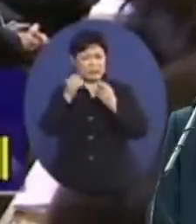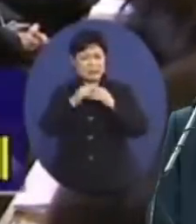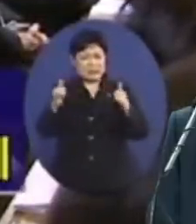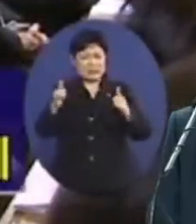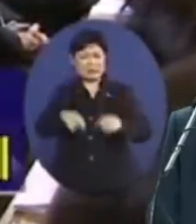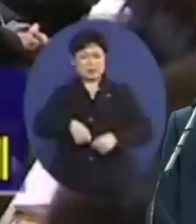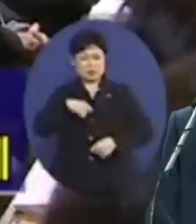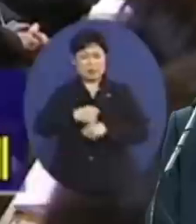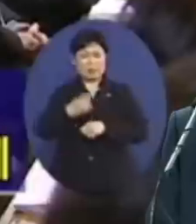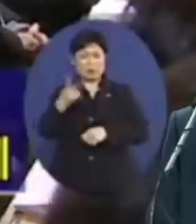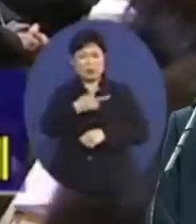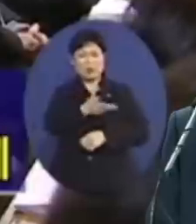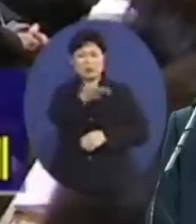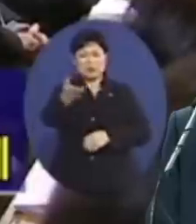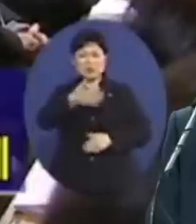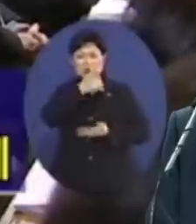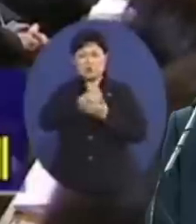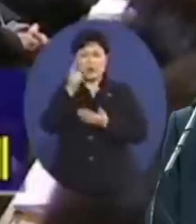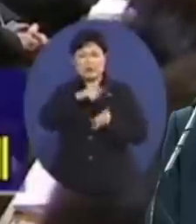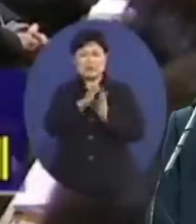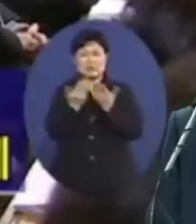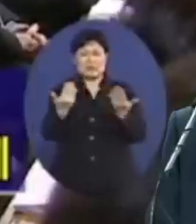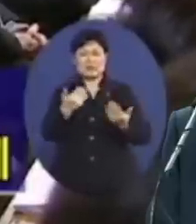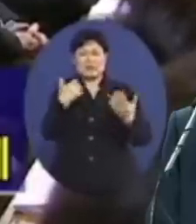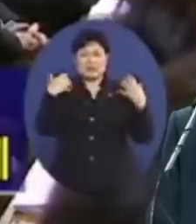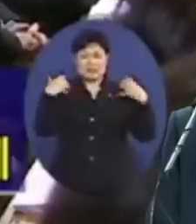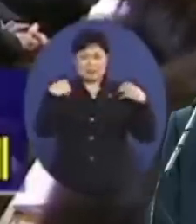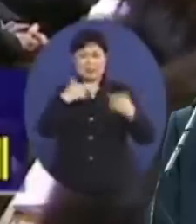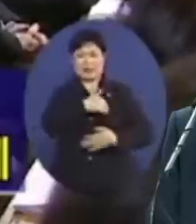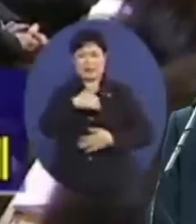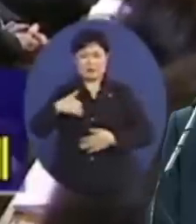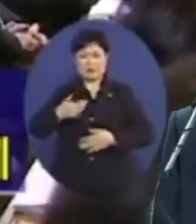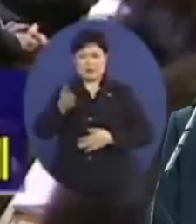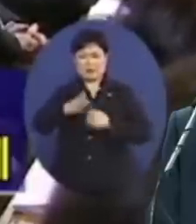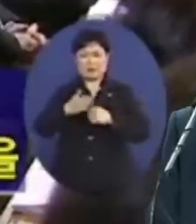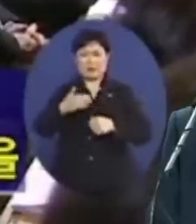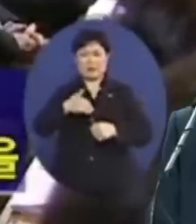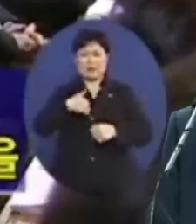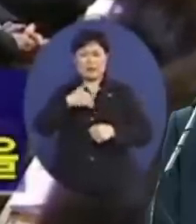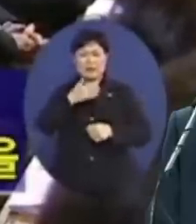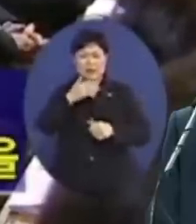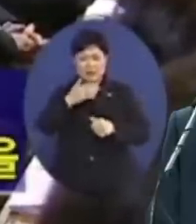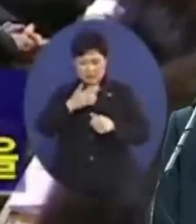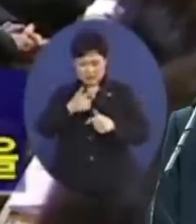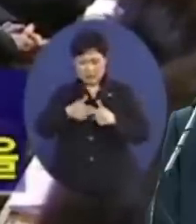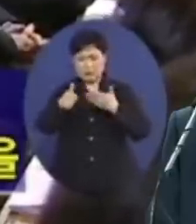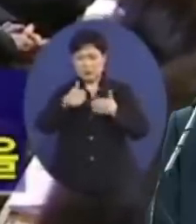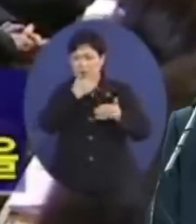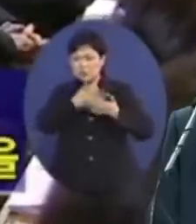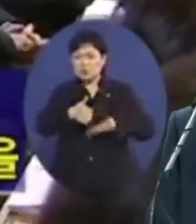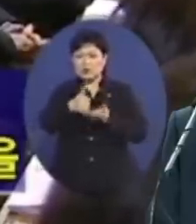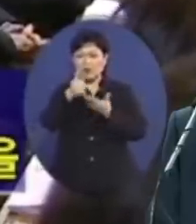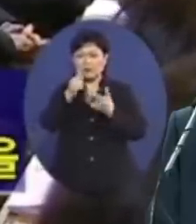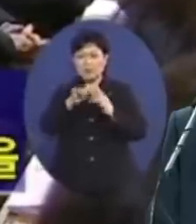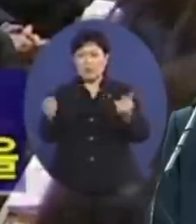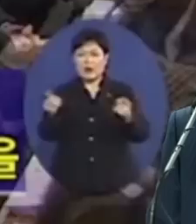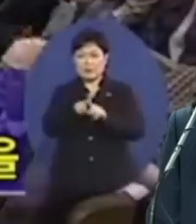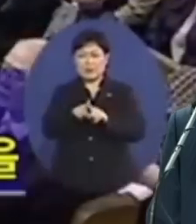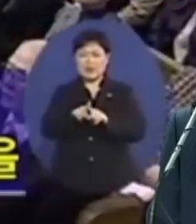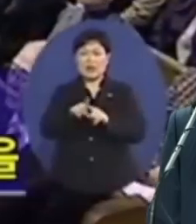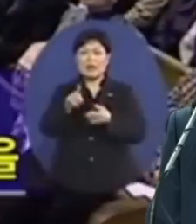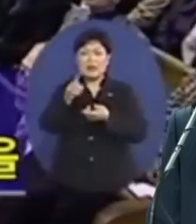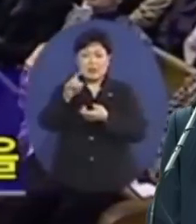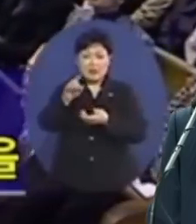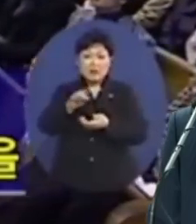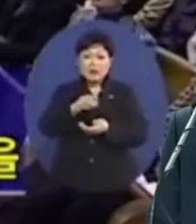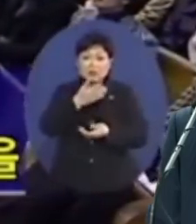의롭게 하며 또 그들의 죄악을 친히 담당하리로다. 그러므로 내가 그에게 존귀한 자와 함께 몫을 받게 하여